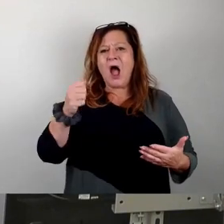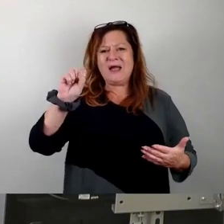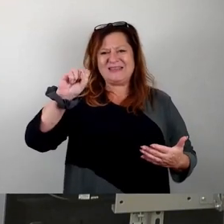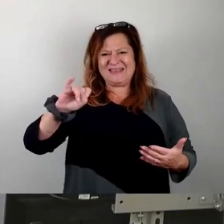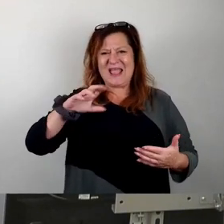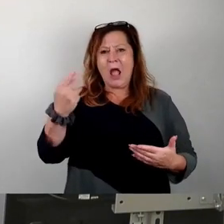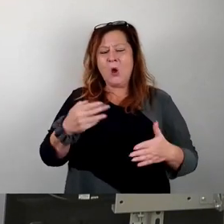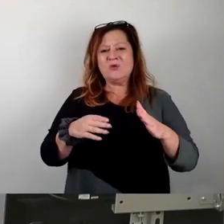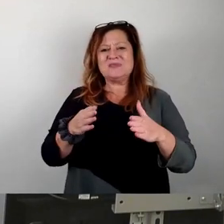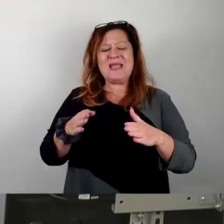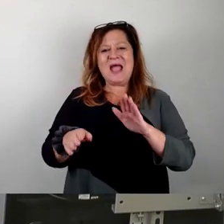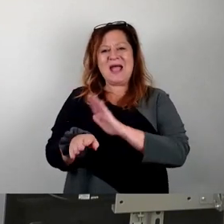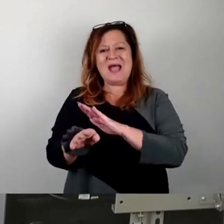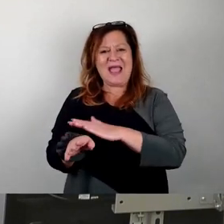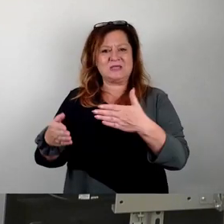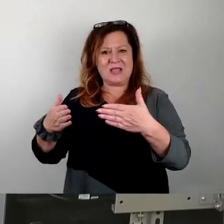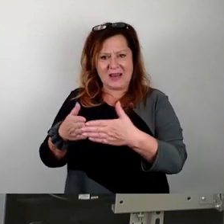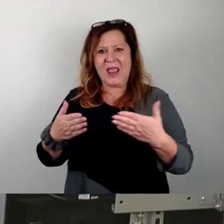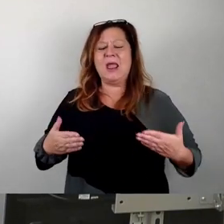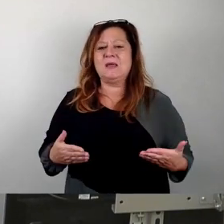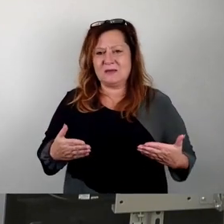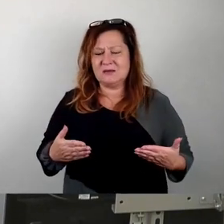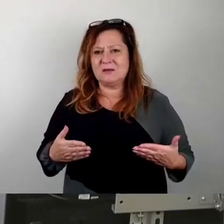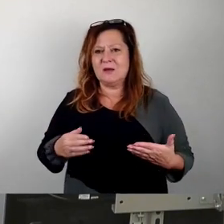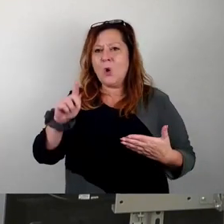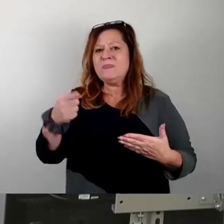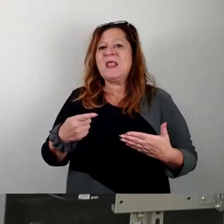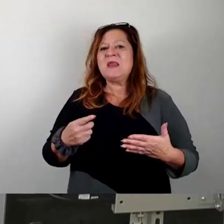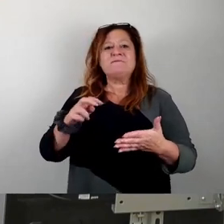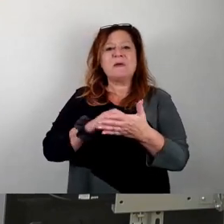Speaker in die Ecke stellen und dann an die Wand. Eieiei.